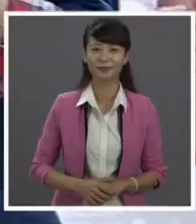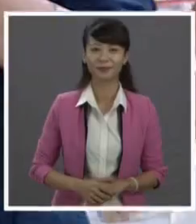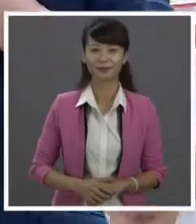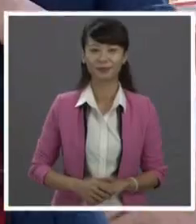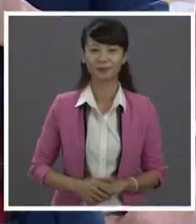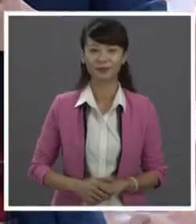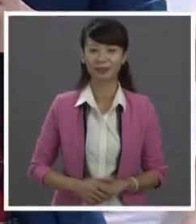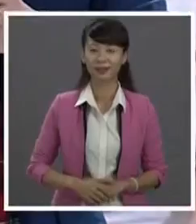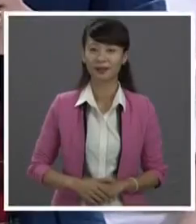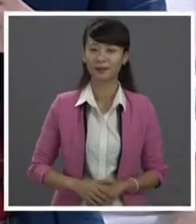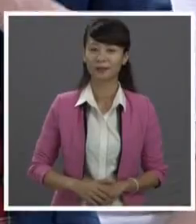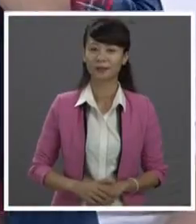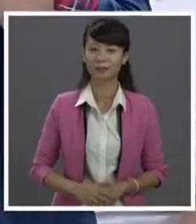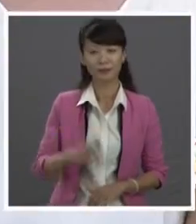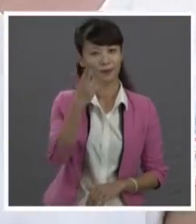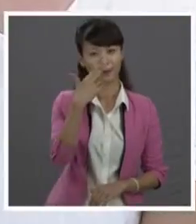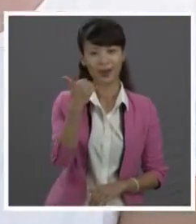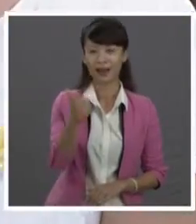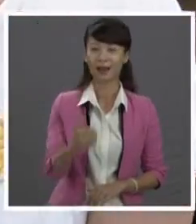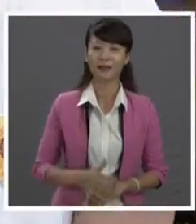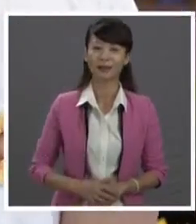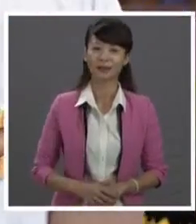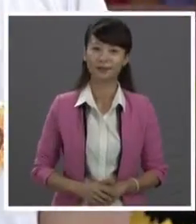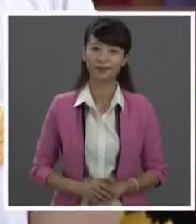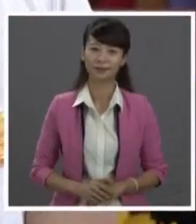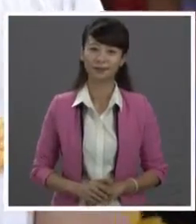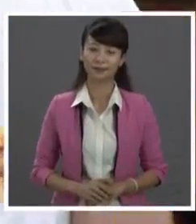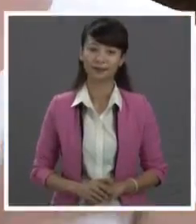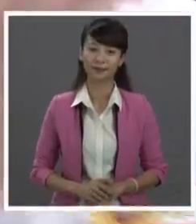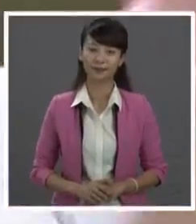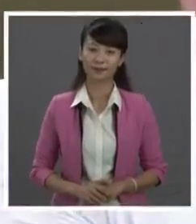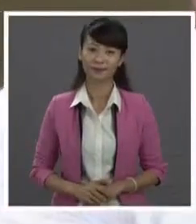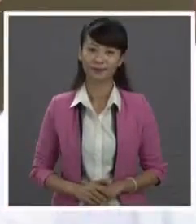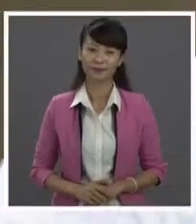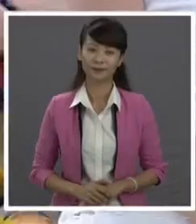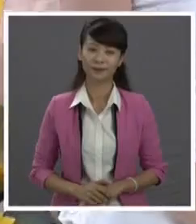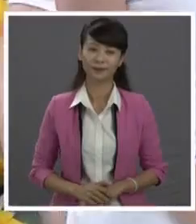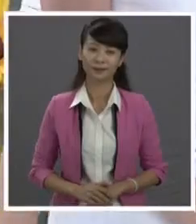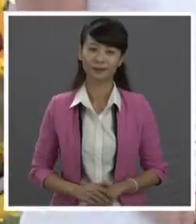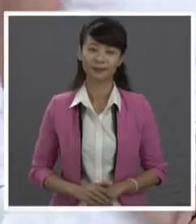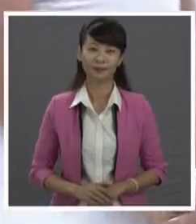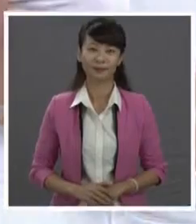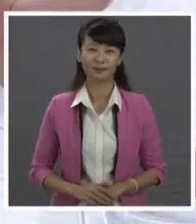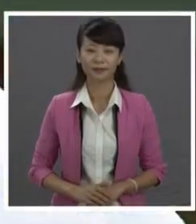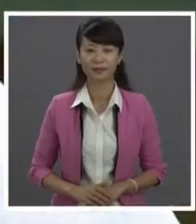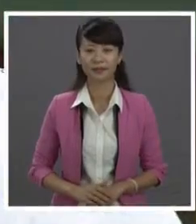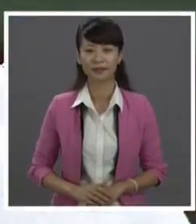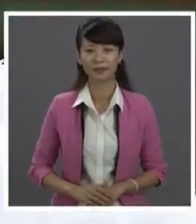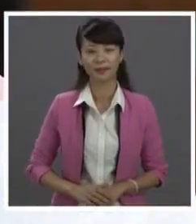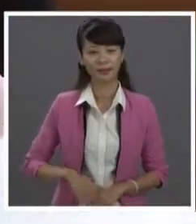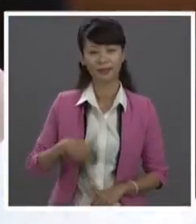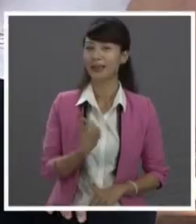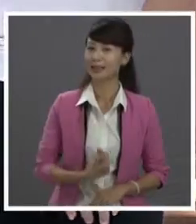么说。 漂亮。哦， 摸鼻子，手指头， 摸下鼻子， 摸鼻子。 漂亮。 这是漂亮。 漂亮。 还有呢？ 心里善良